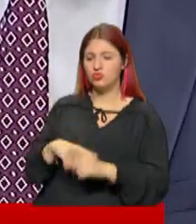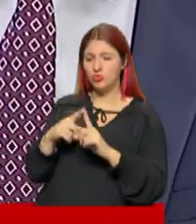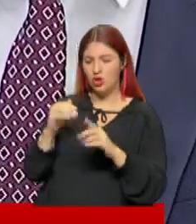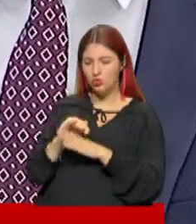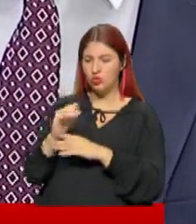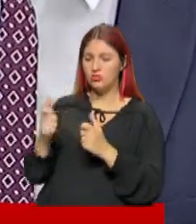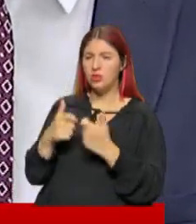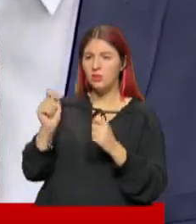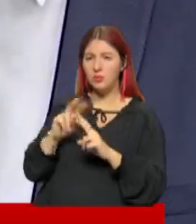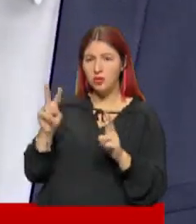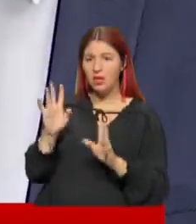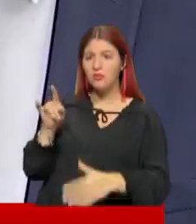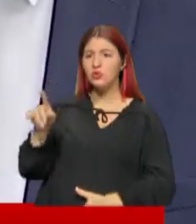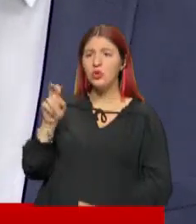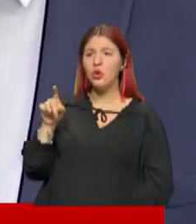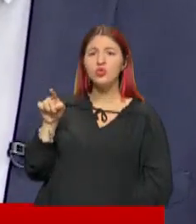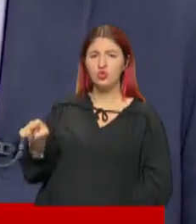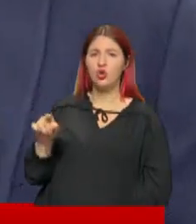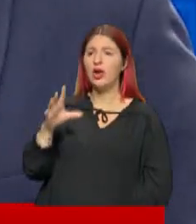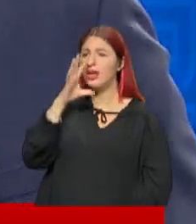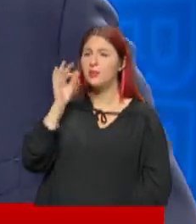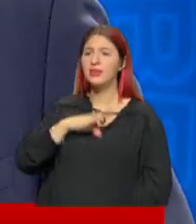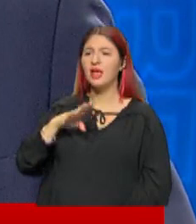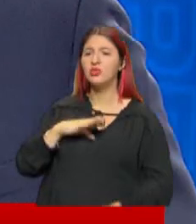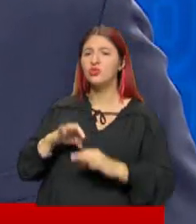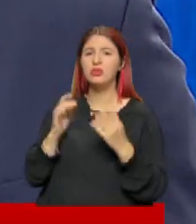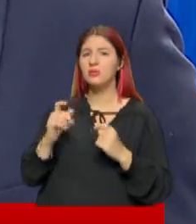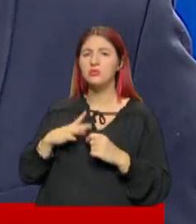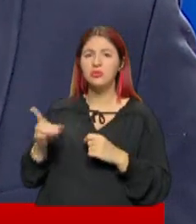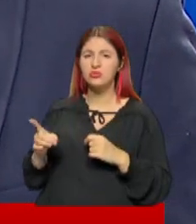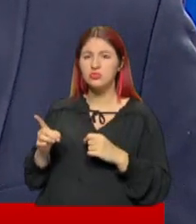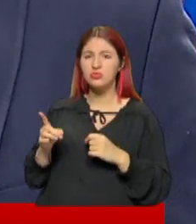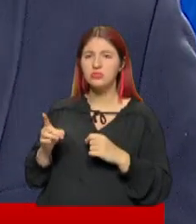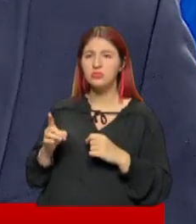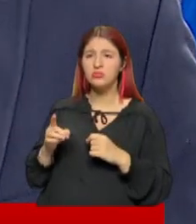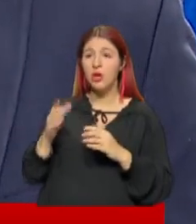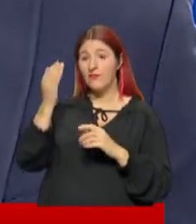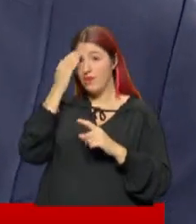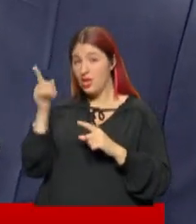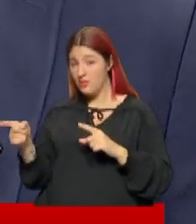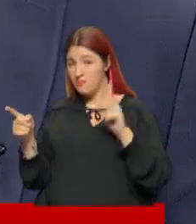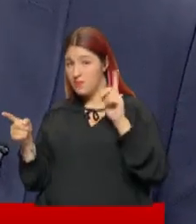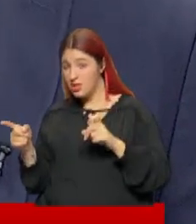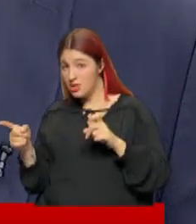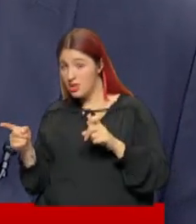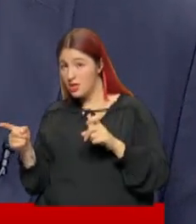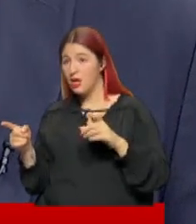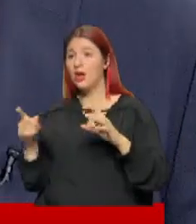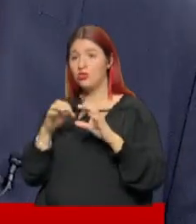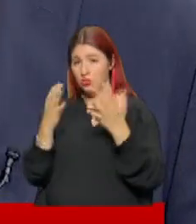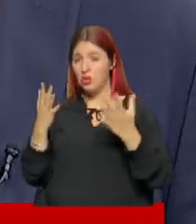yaşıyorsunuz. Geliştirilebilir modeller. Burada mesele şu. Kimin derdini çözmek istiyorsunuz? Yoksulların derdini çözmek